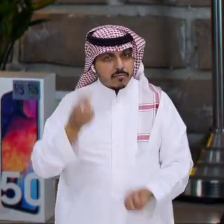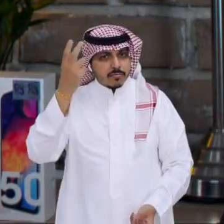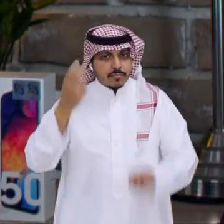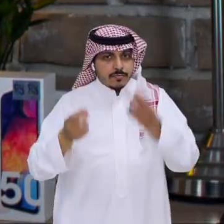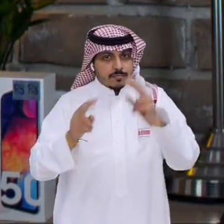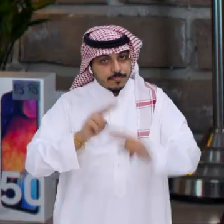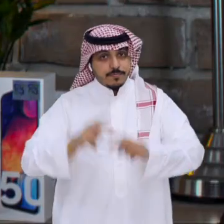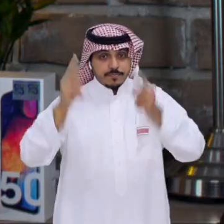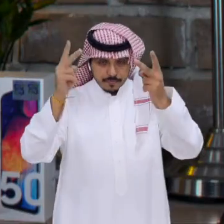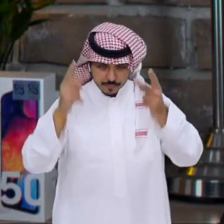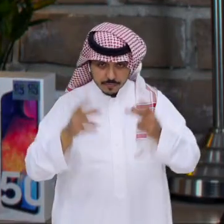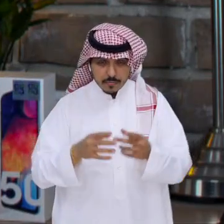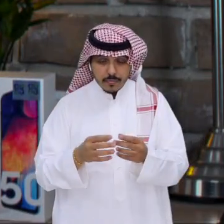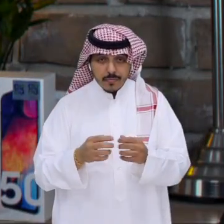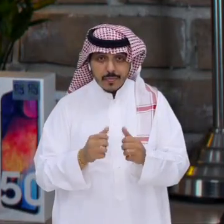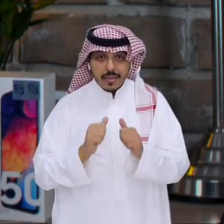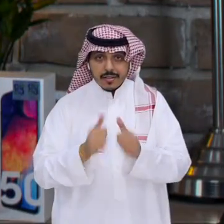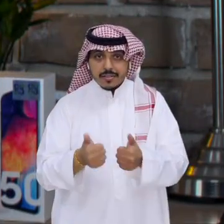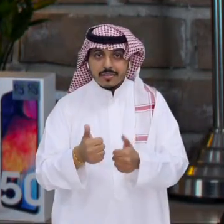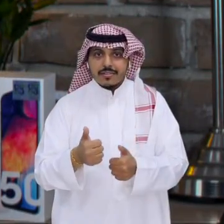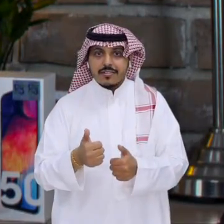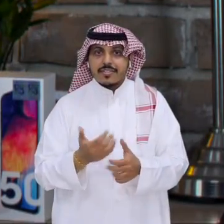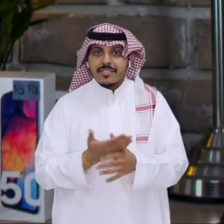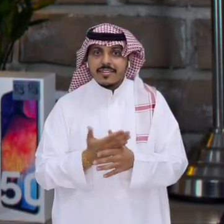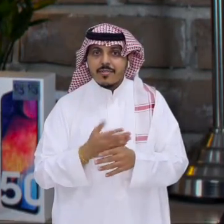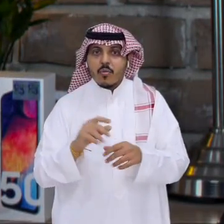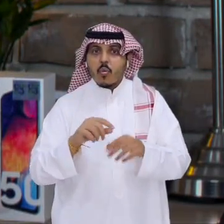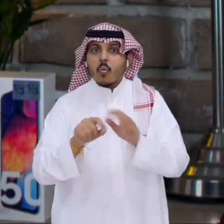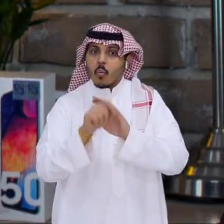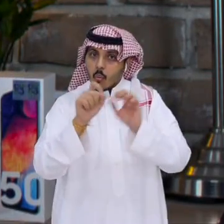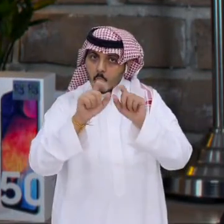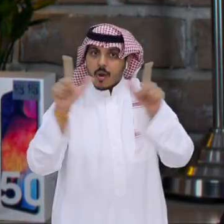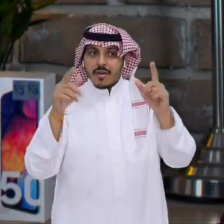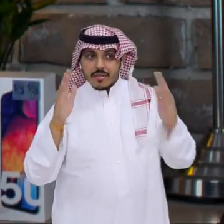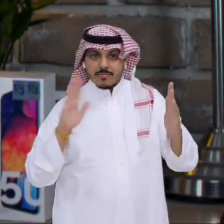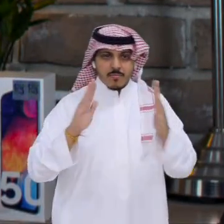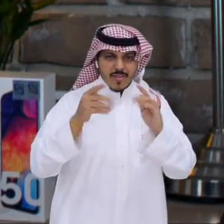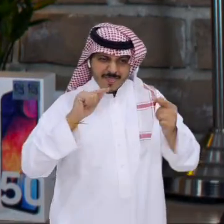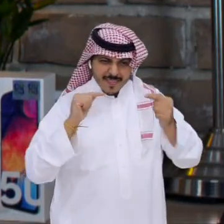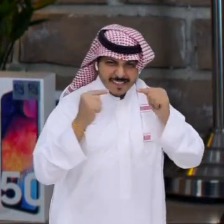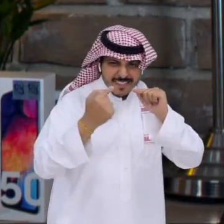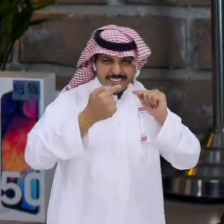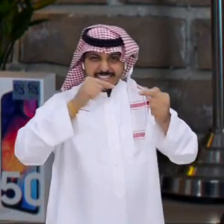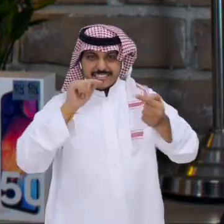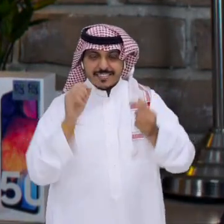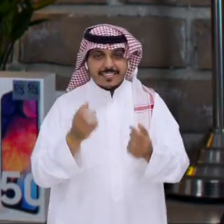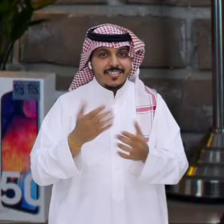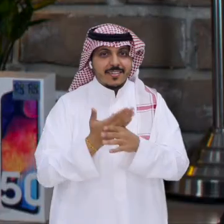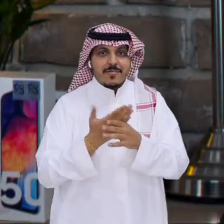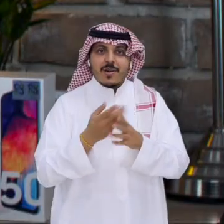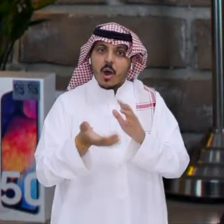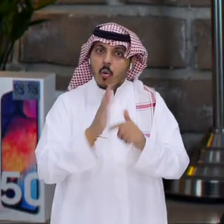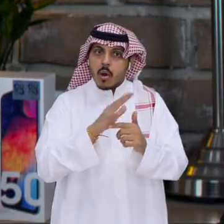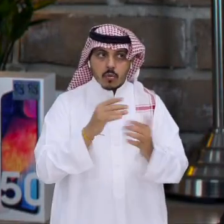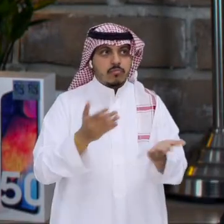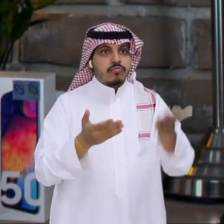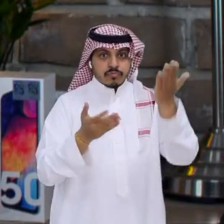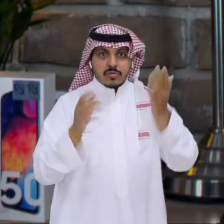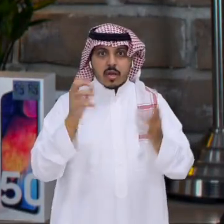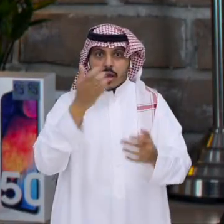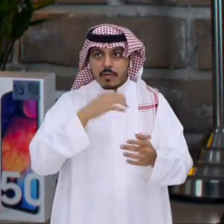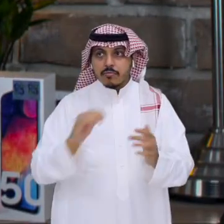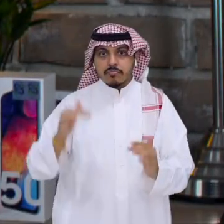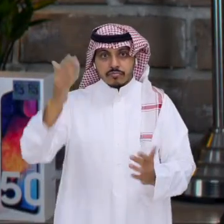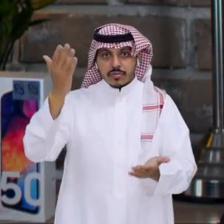تخرج وتجنن نفسها خارج النطاق المعهود لها، واضح ان المنافسه اثرت عليها فقاعده تحاول تبتكر وتضبط وتجيب